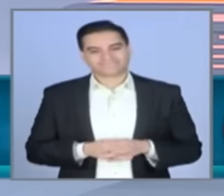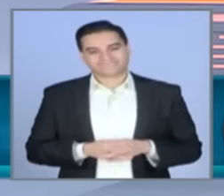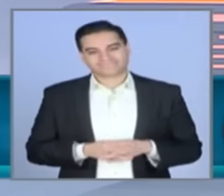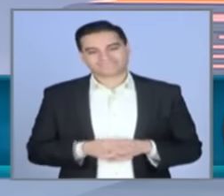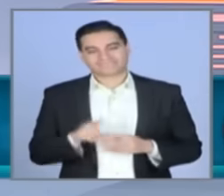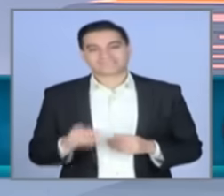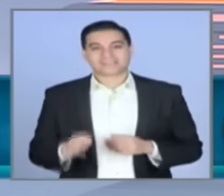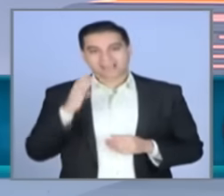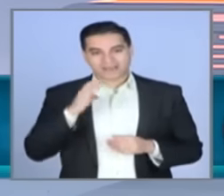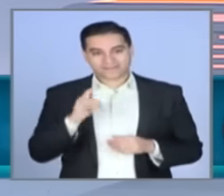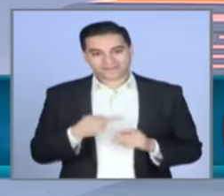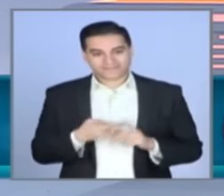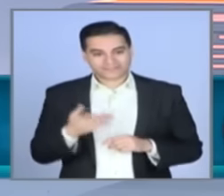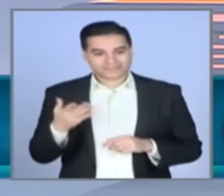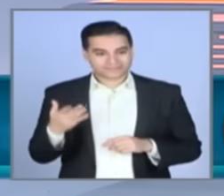في إجابة؟